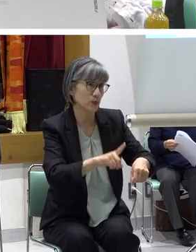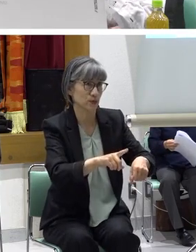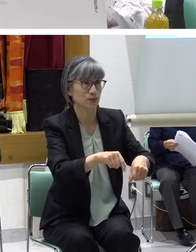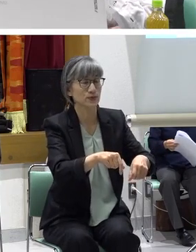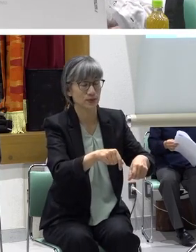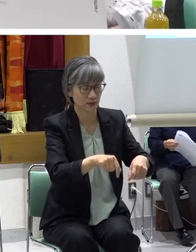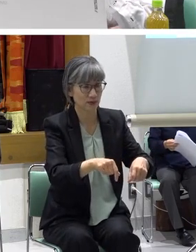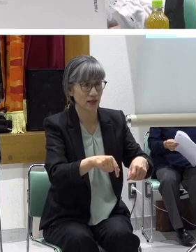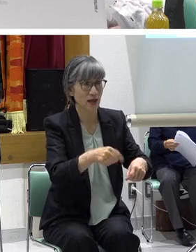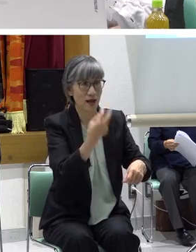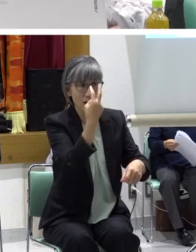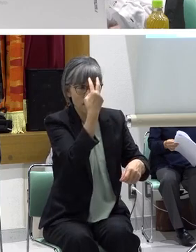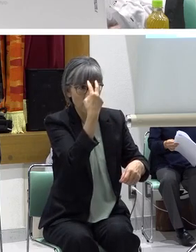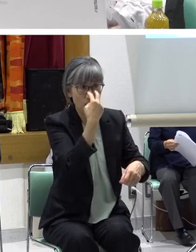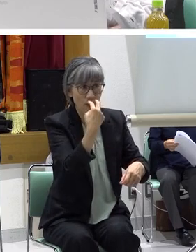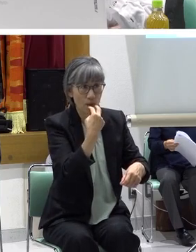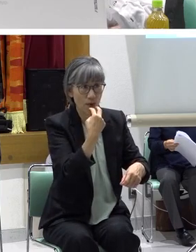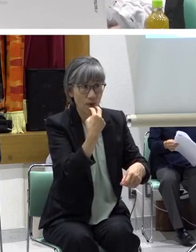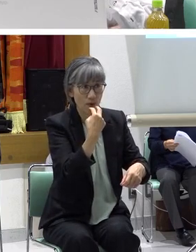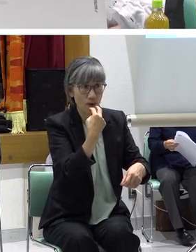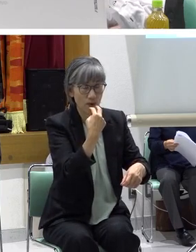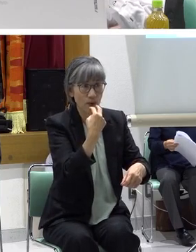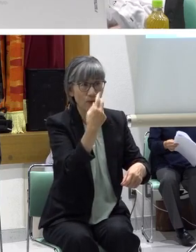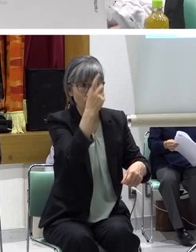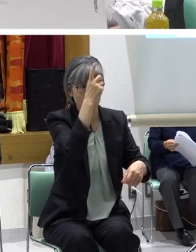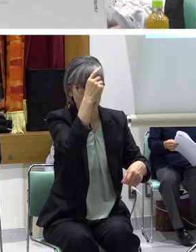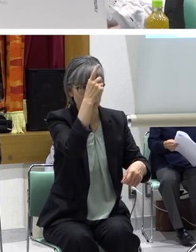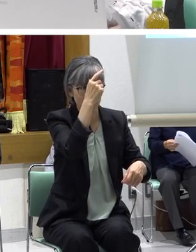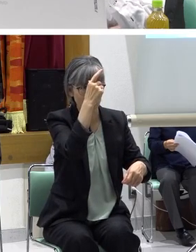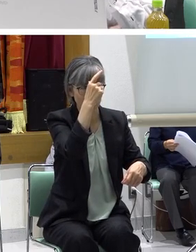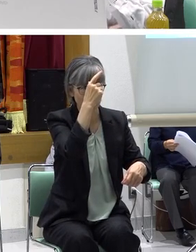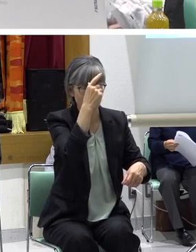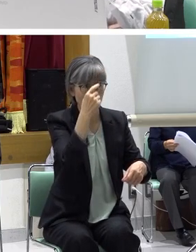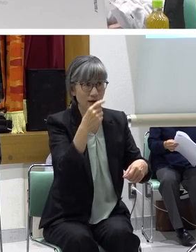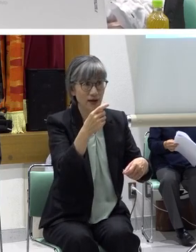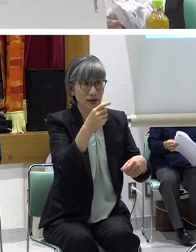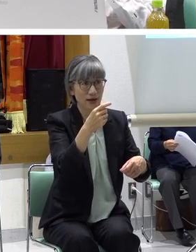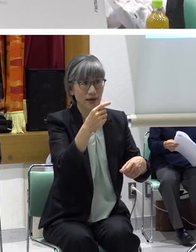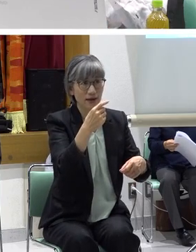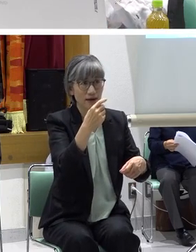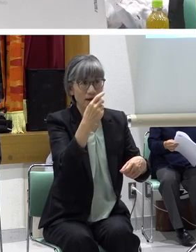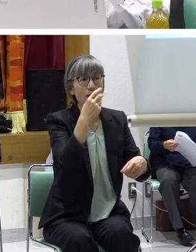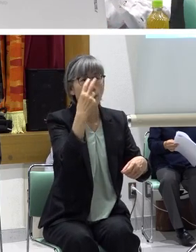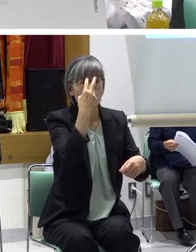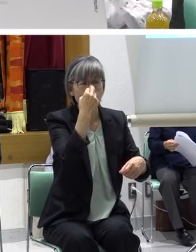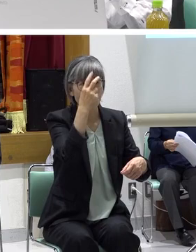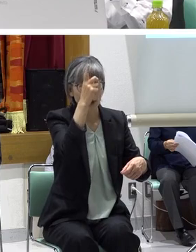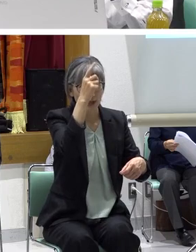ックも敷かれて、視覚障害の方も安心して通れるようになりました。